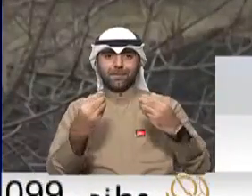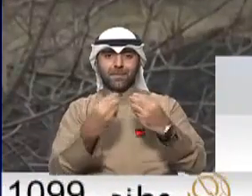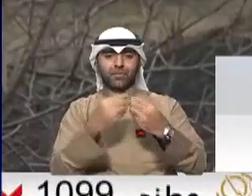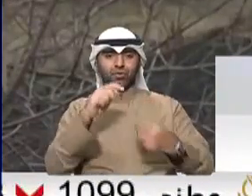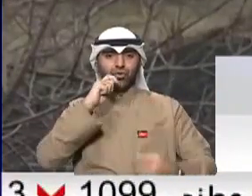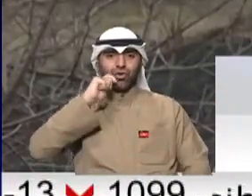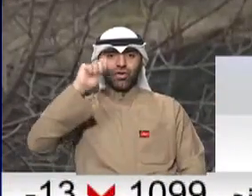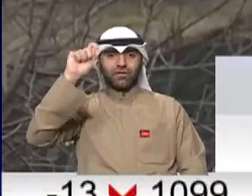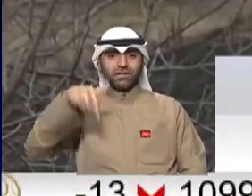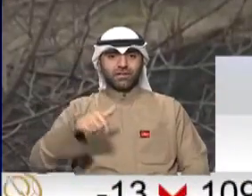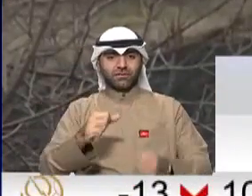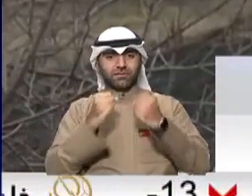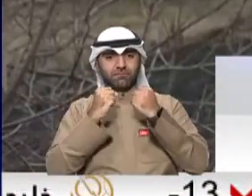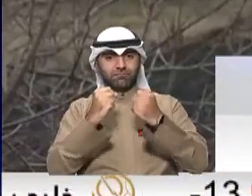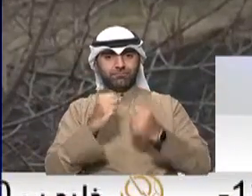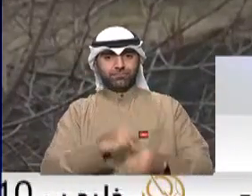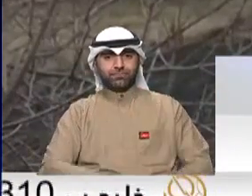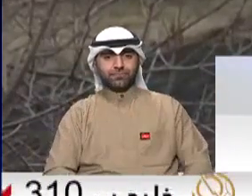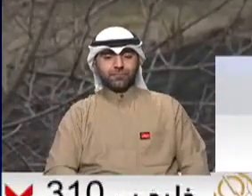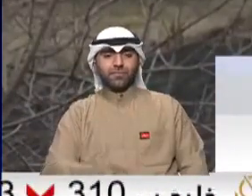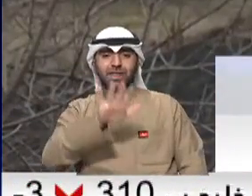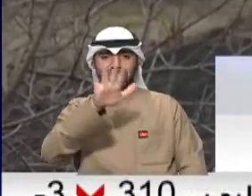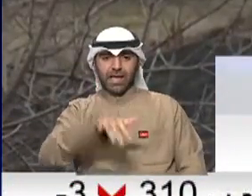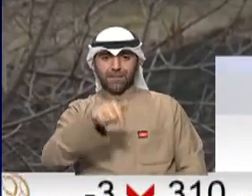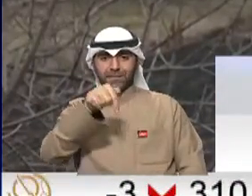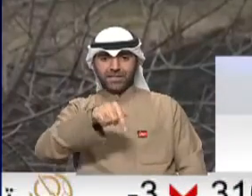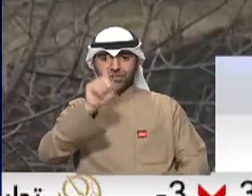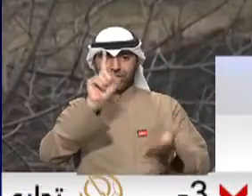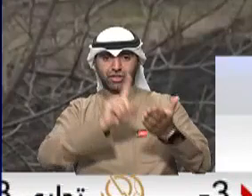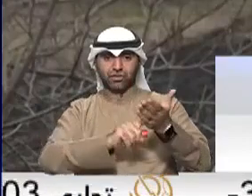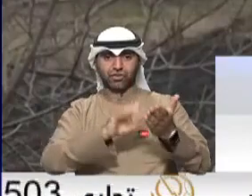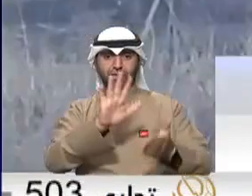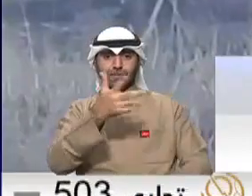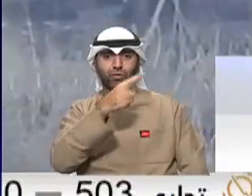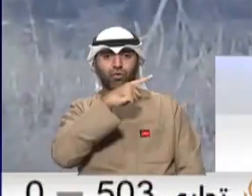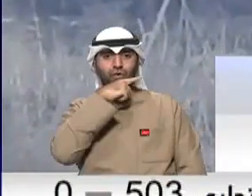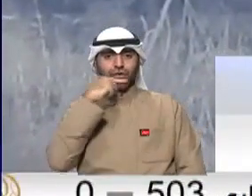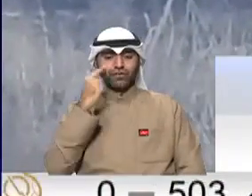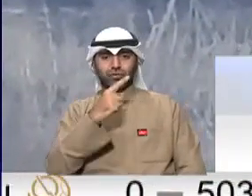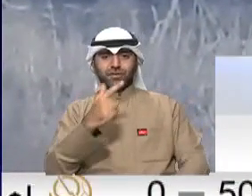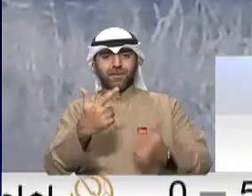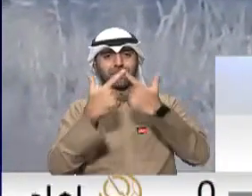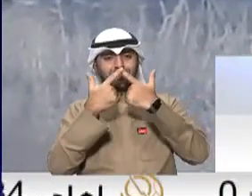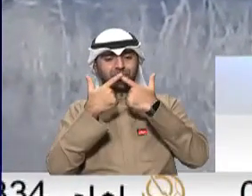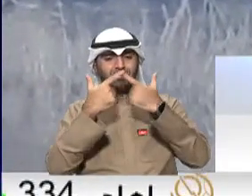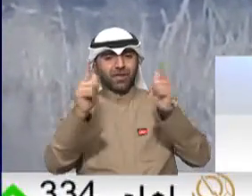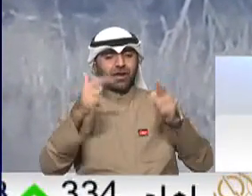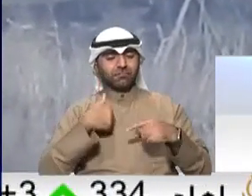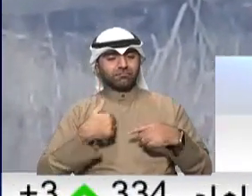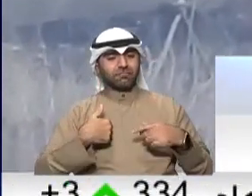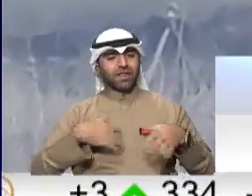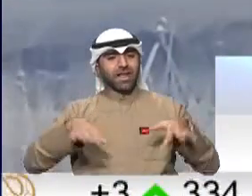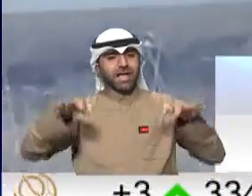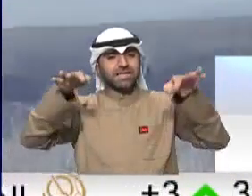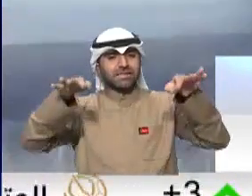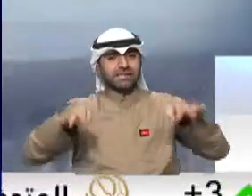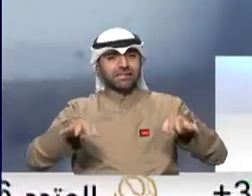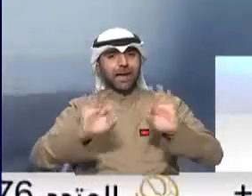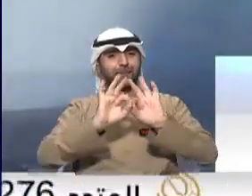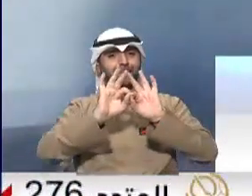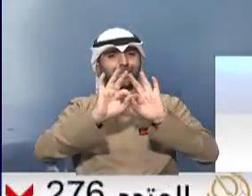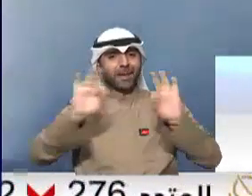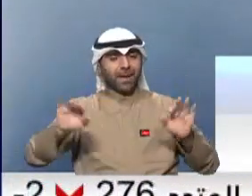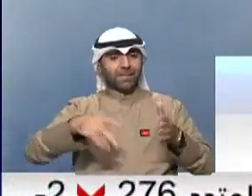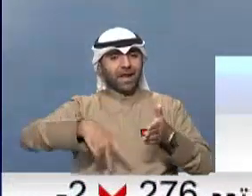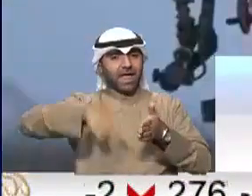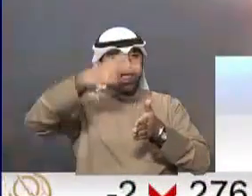واقع الأمر روسيا أعلنت أنها سوف تلتزم بالمعاهدة حتى نهايتها، وأنها